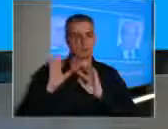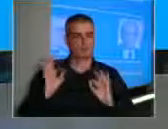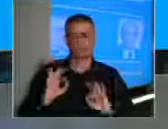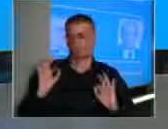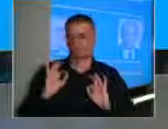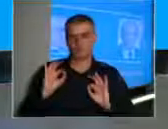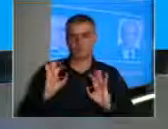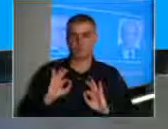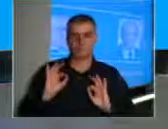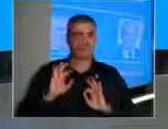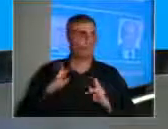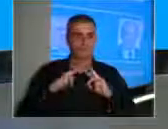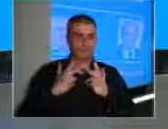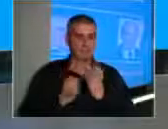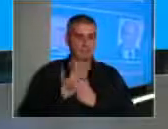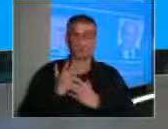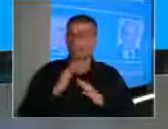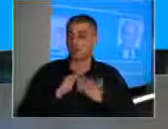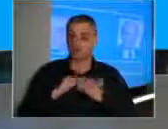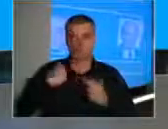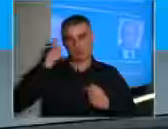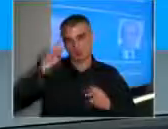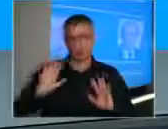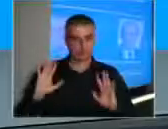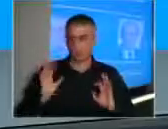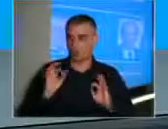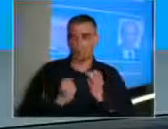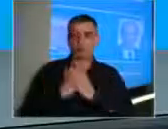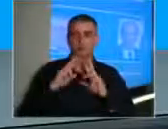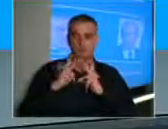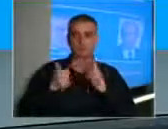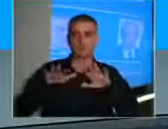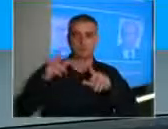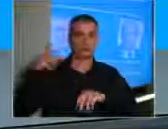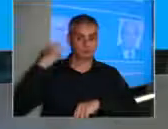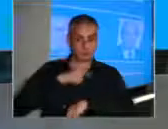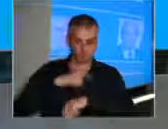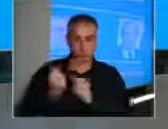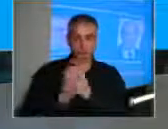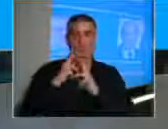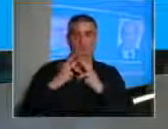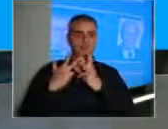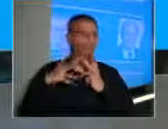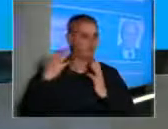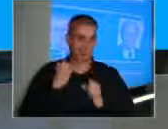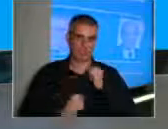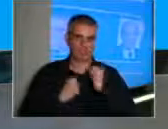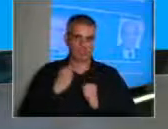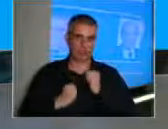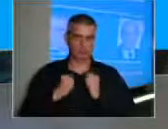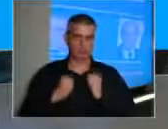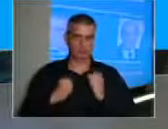לא עסקנו בזה בכלל. אין צוות? לפחות אני לא יודע שהוא קם צוות, ראש ממשלה כשיבוא זמן יקים צוות. כי הולך להיות קשה אם